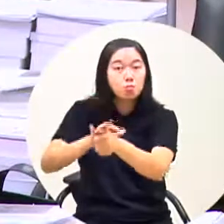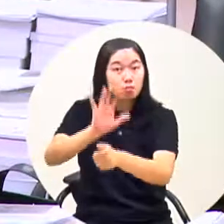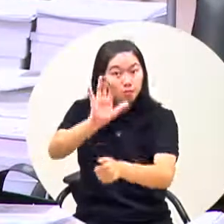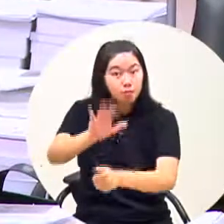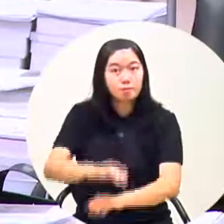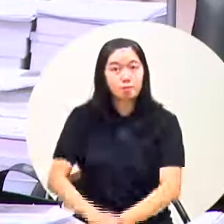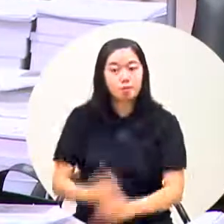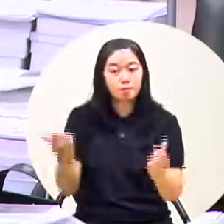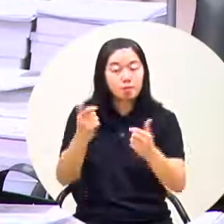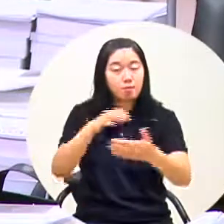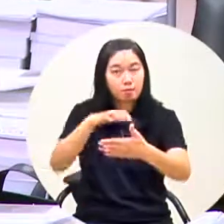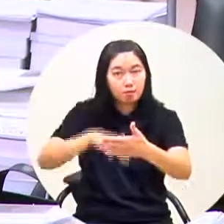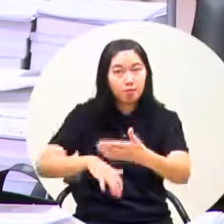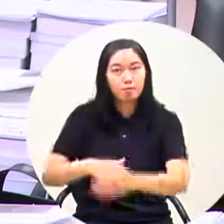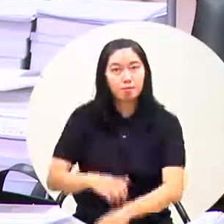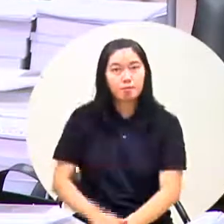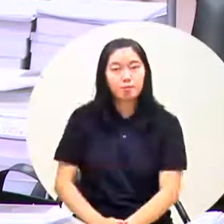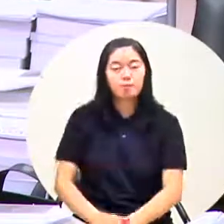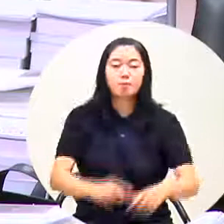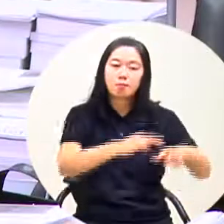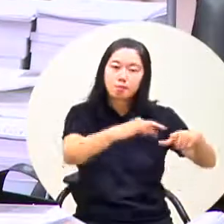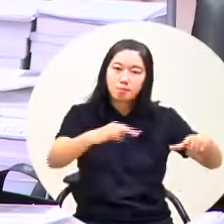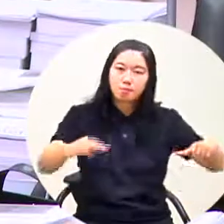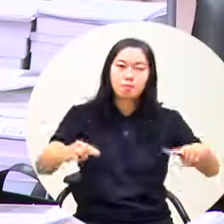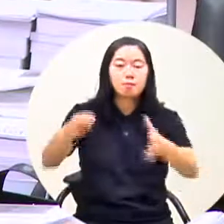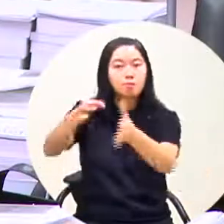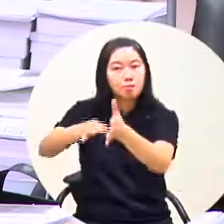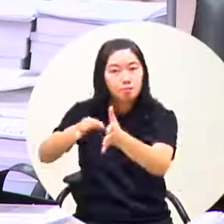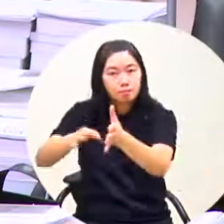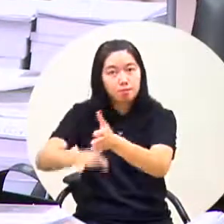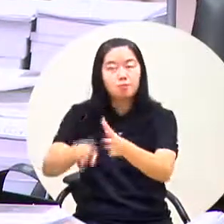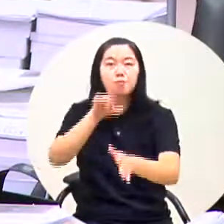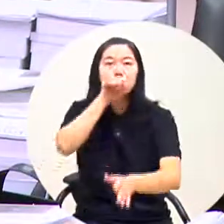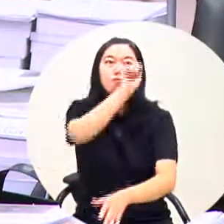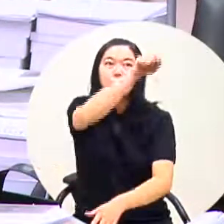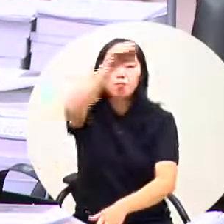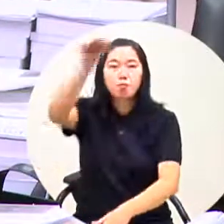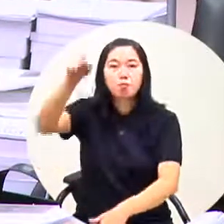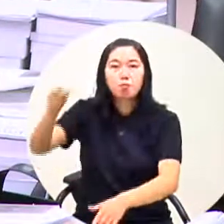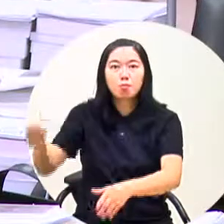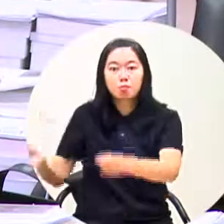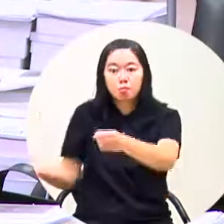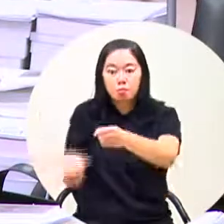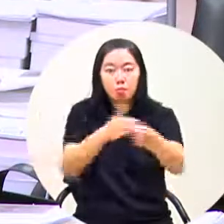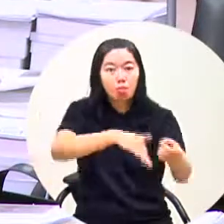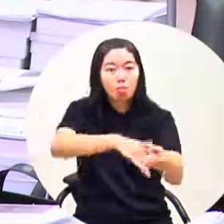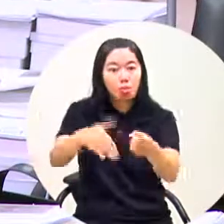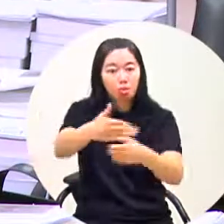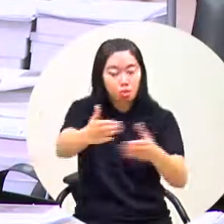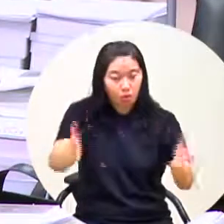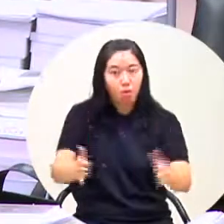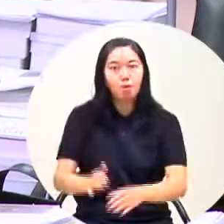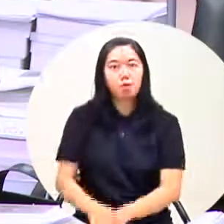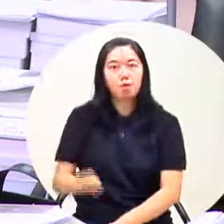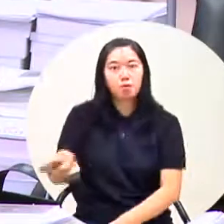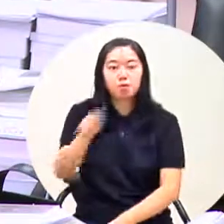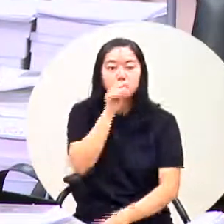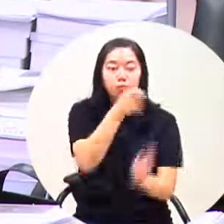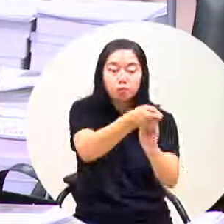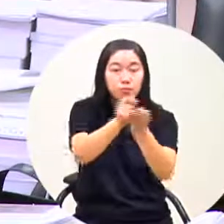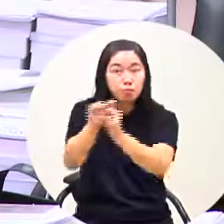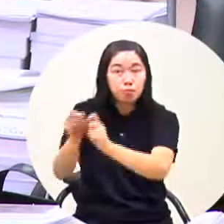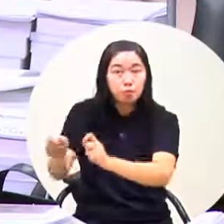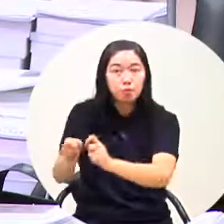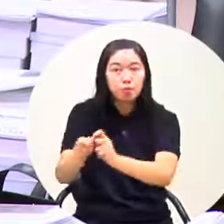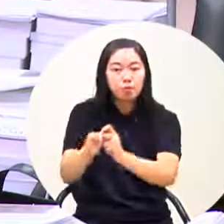括还有游泳池、篮球场、羽球场、桌球室，因为在当地对我们的里民有这